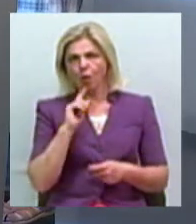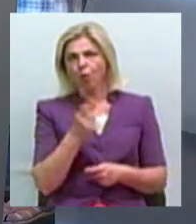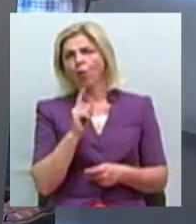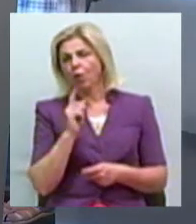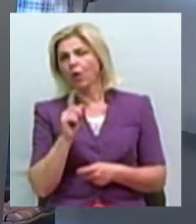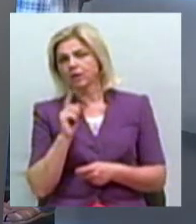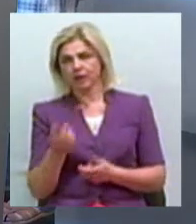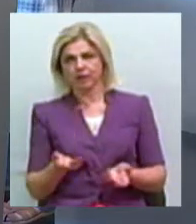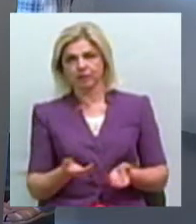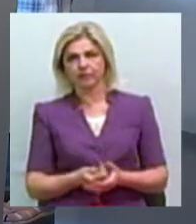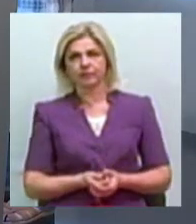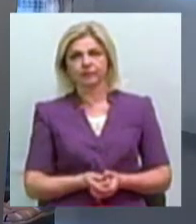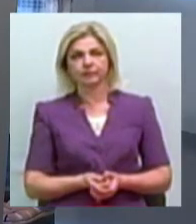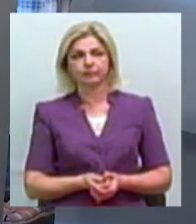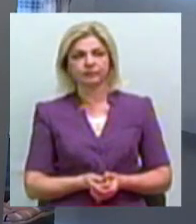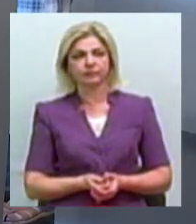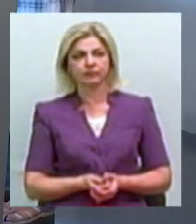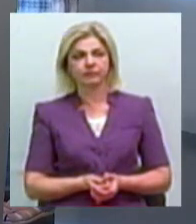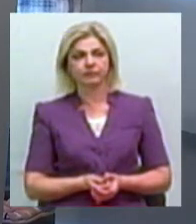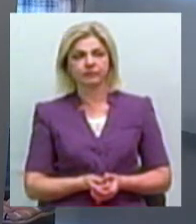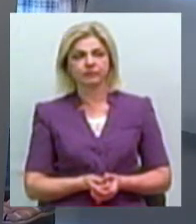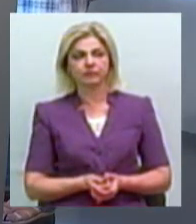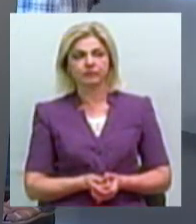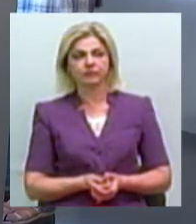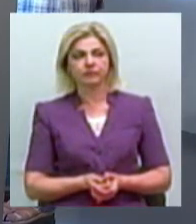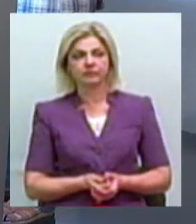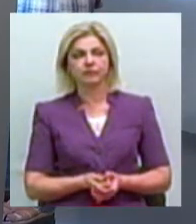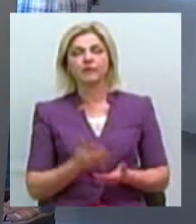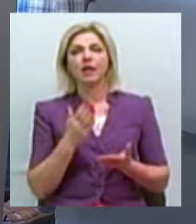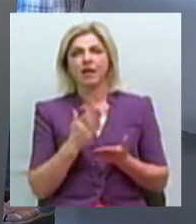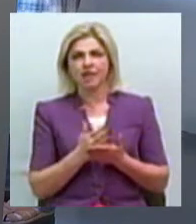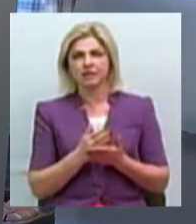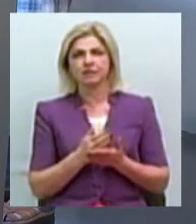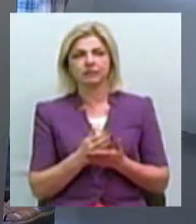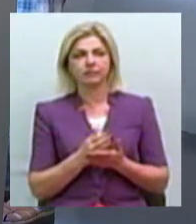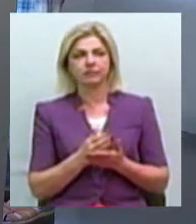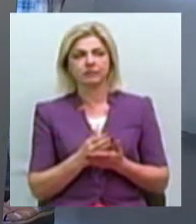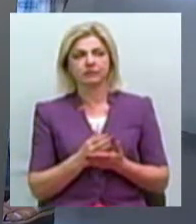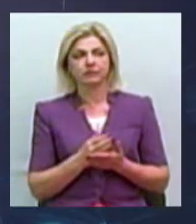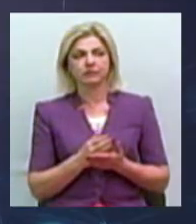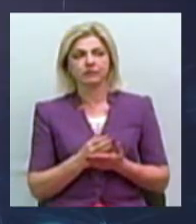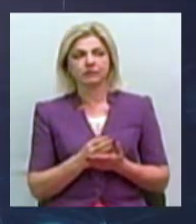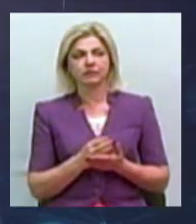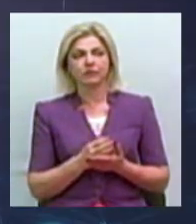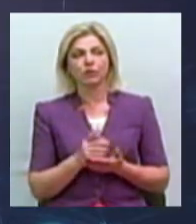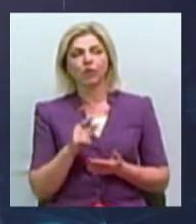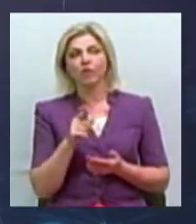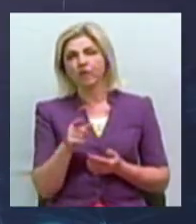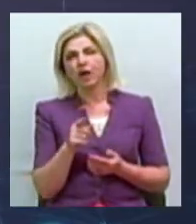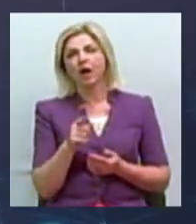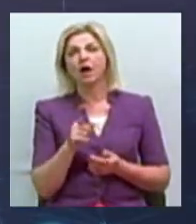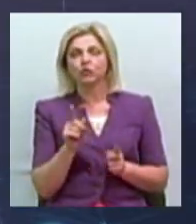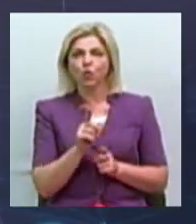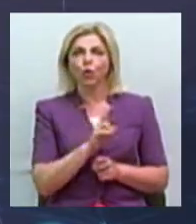Вот. Но, значит, есть злоупотребление. То ви натякаєте, що комусь хочеться або